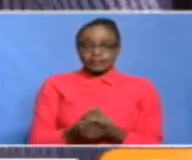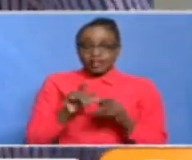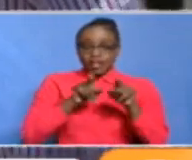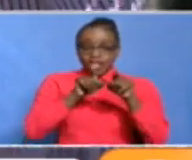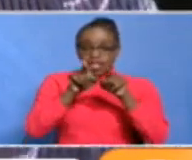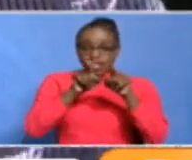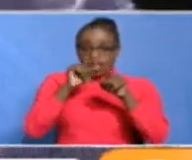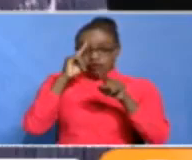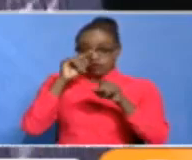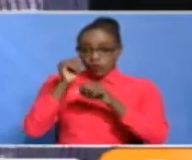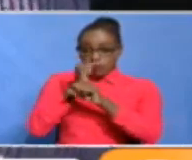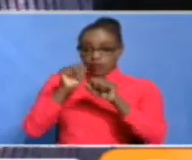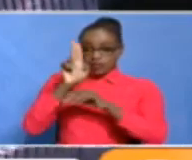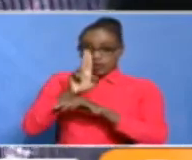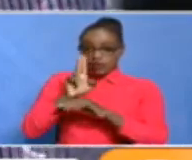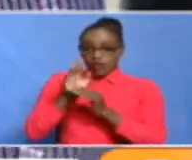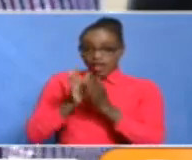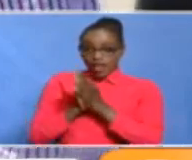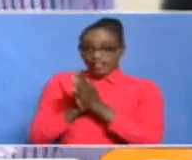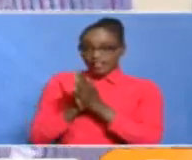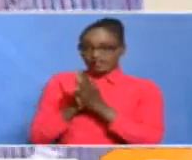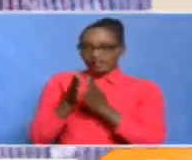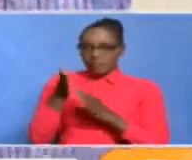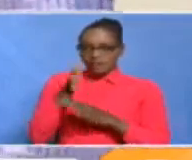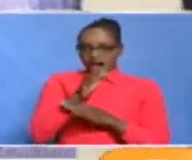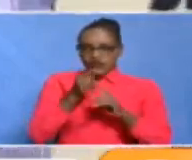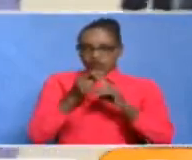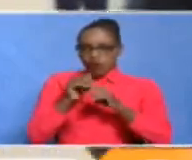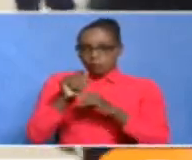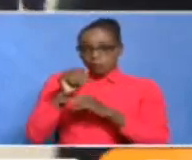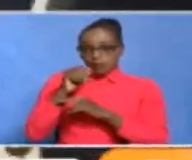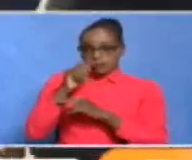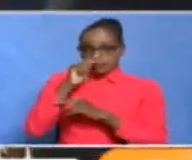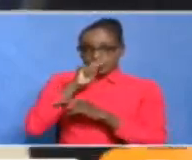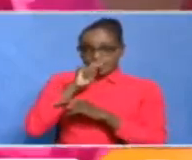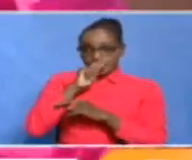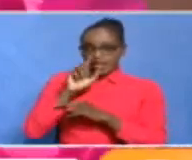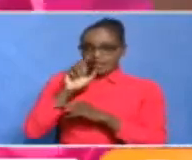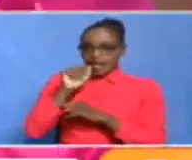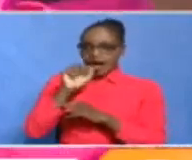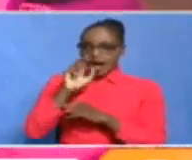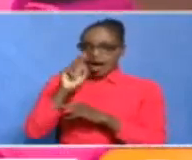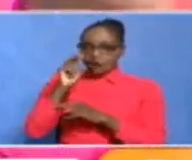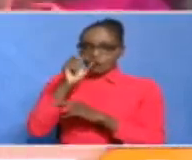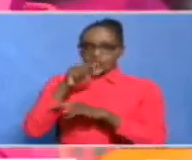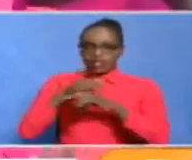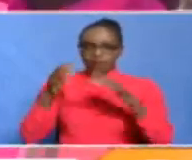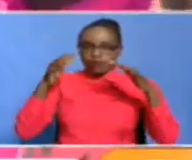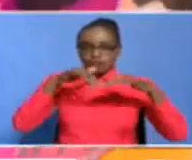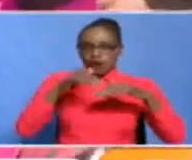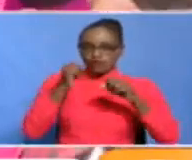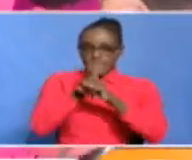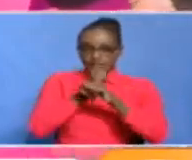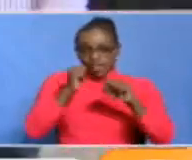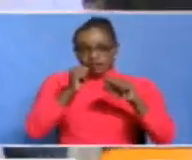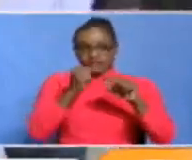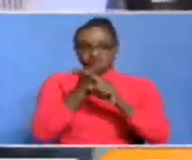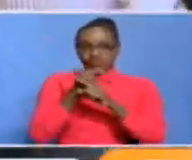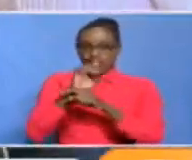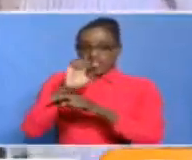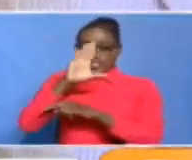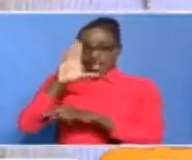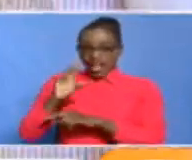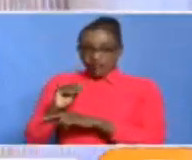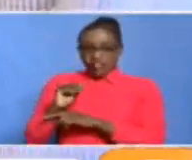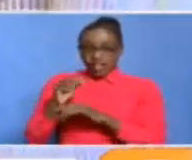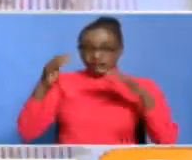Safari ya Rais Uhuru Kenyatta na ujumbe wake kurejea nchini kutoka Arusha, Tanzania, alikohudhuria kikao cha marais na viongozi wa kanda ya Afrika